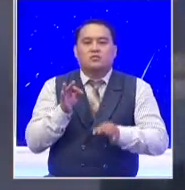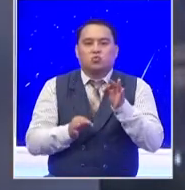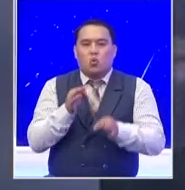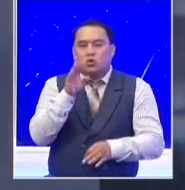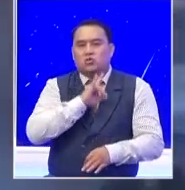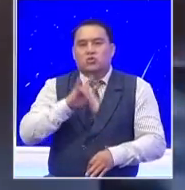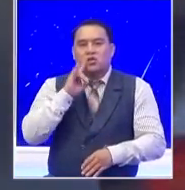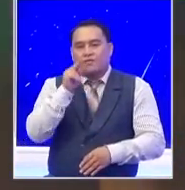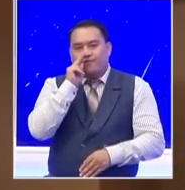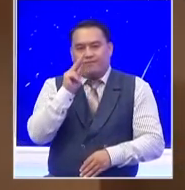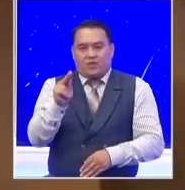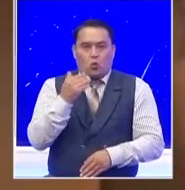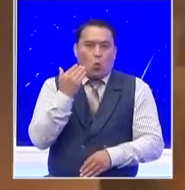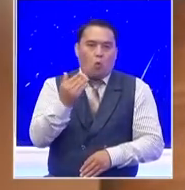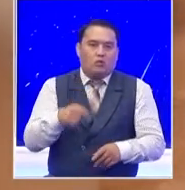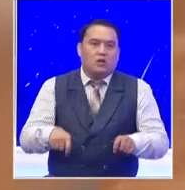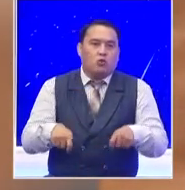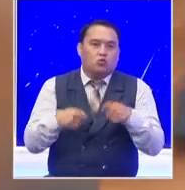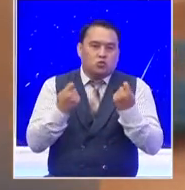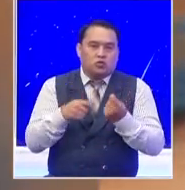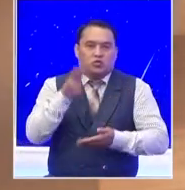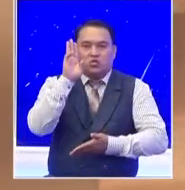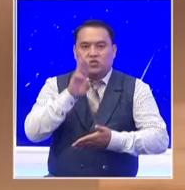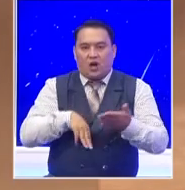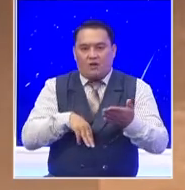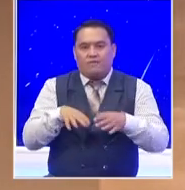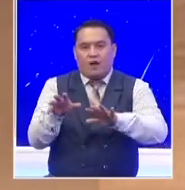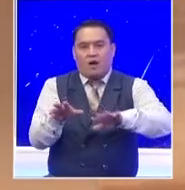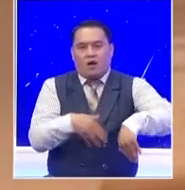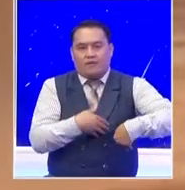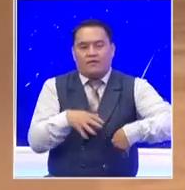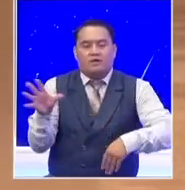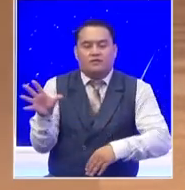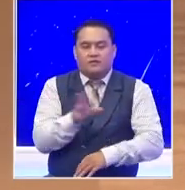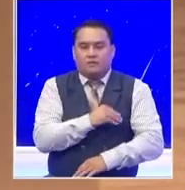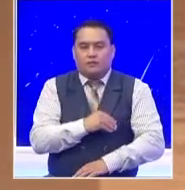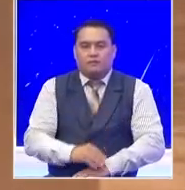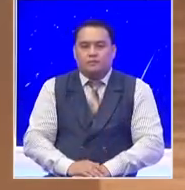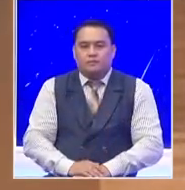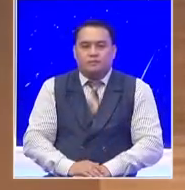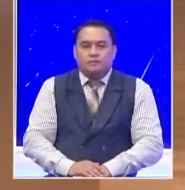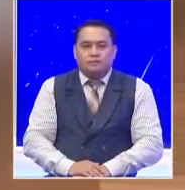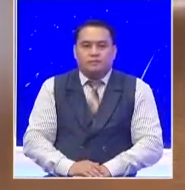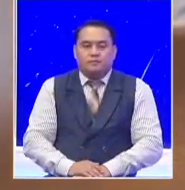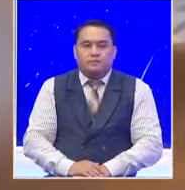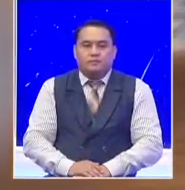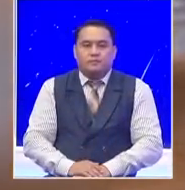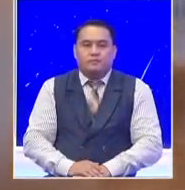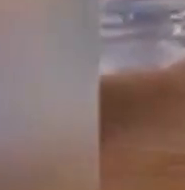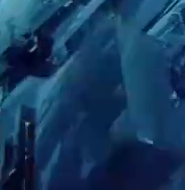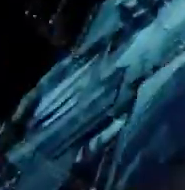женщина признана виновной в совершении адмправонарушения с наложением штрафа и конфискацией спиртосодержащей жидкости.